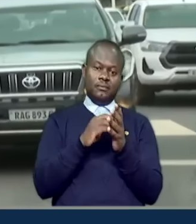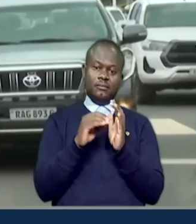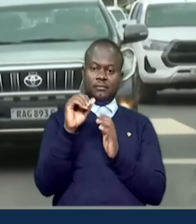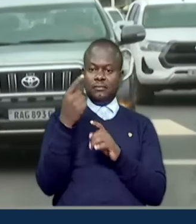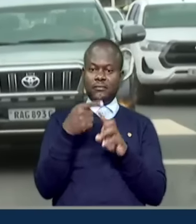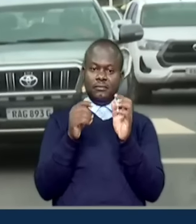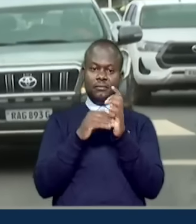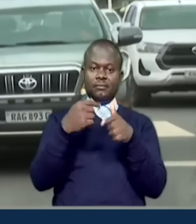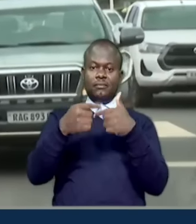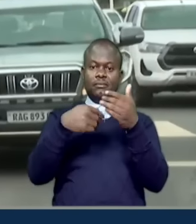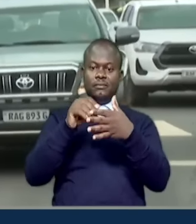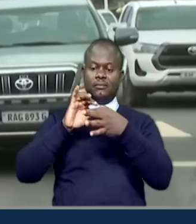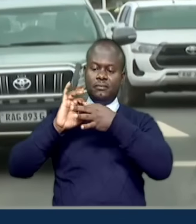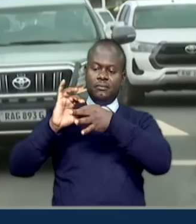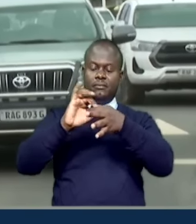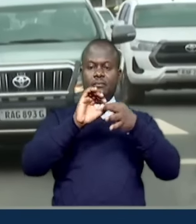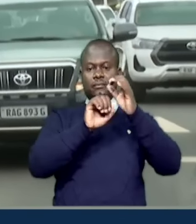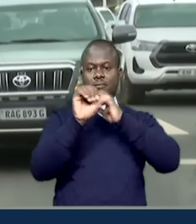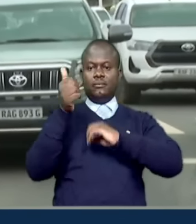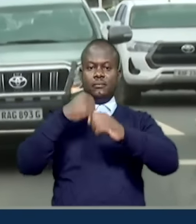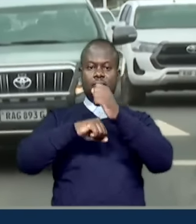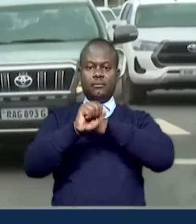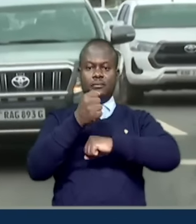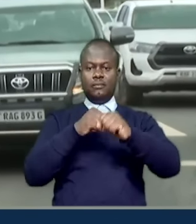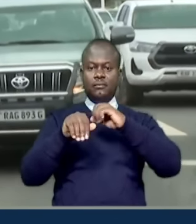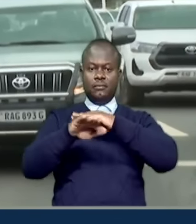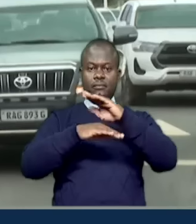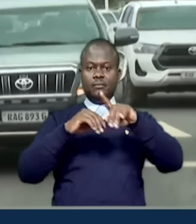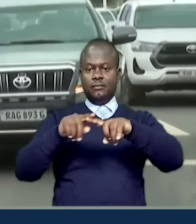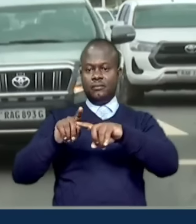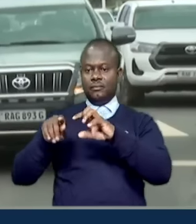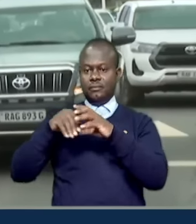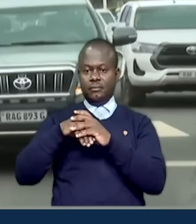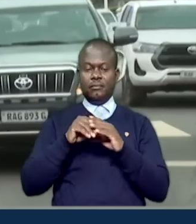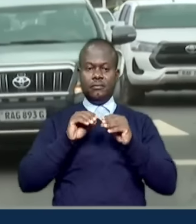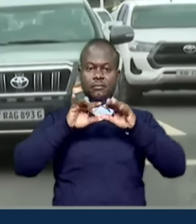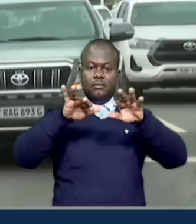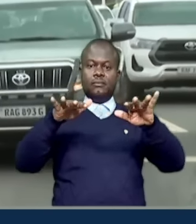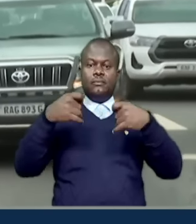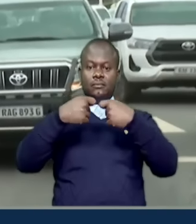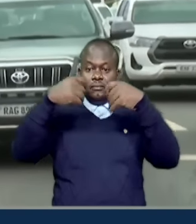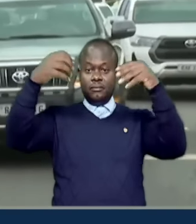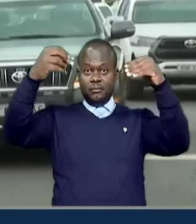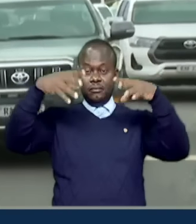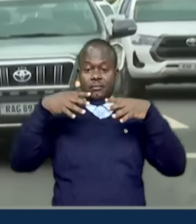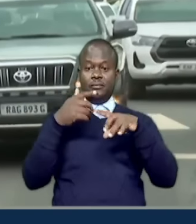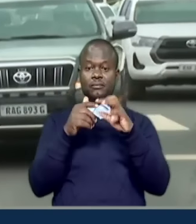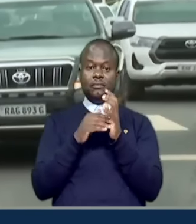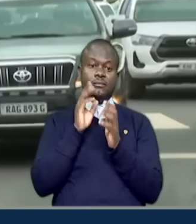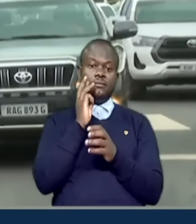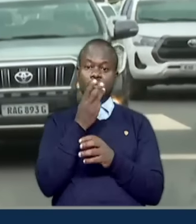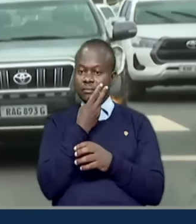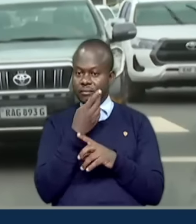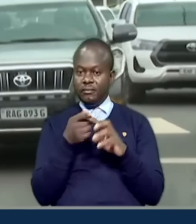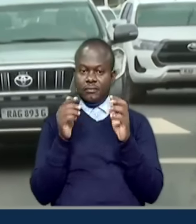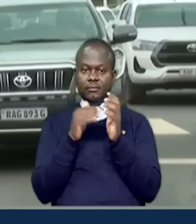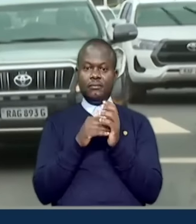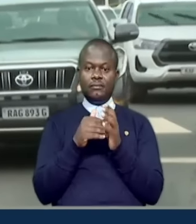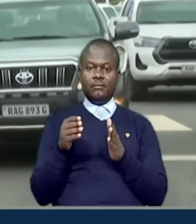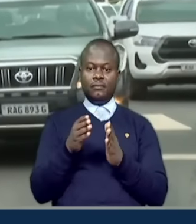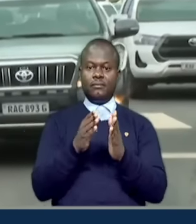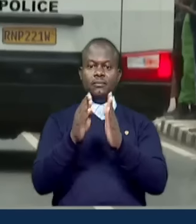ariko turakomeza tukanafatanya n'ibindi bikorwa remezo bitandukanye haba mu gukwirakwiza umuriro n'amashanyarazi haba mu mazi haba mu